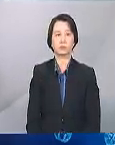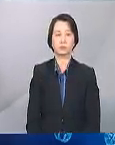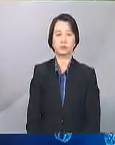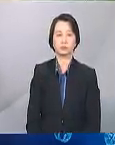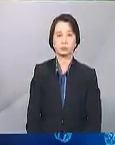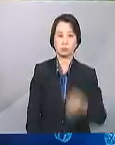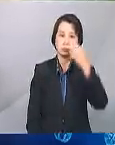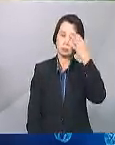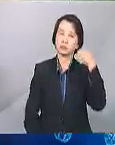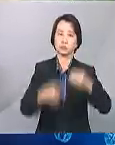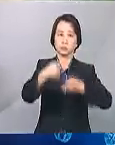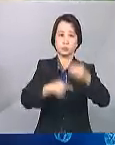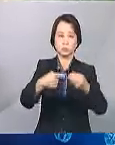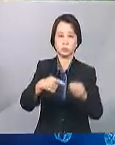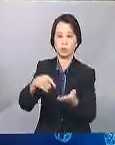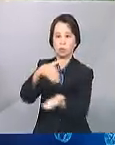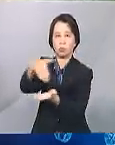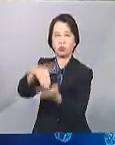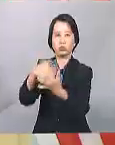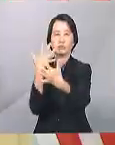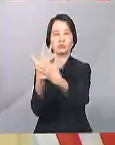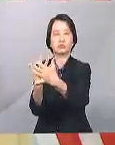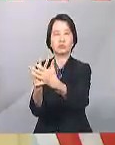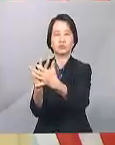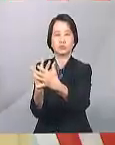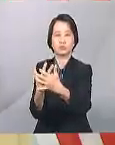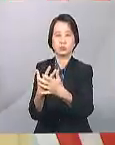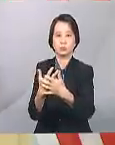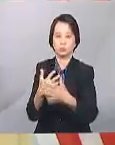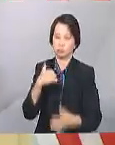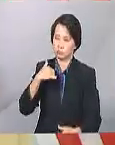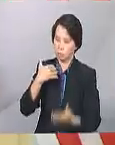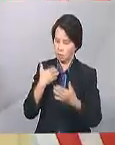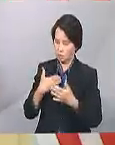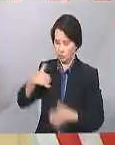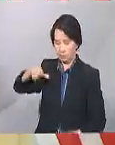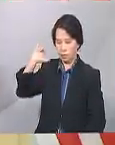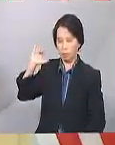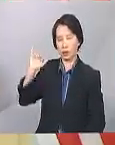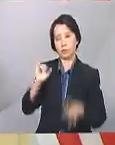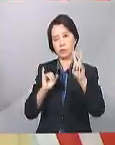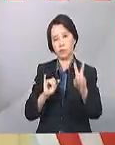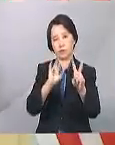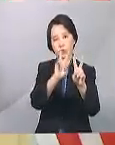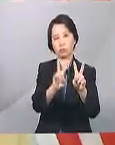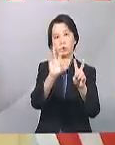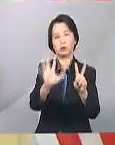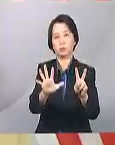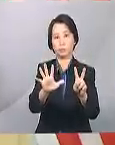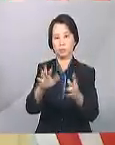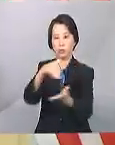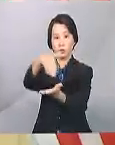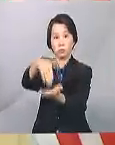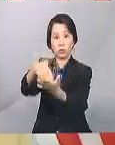Mengenai pengurusan pusat kuarantin, setakat semalam sebanyak 225